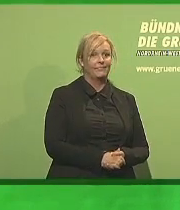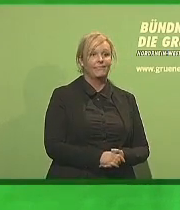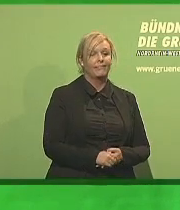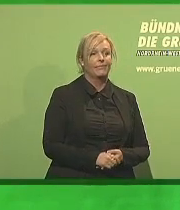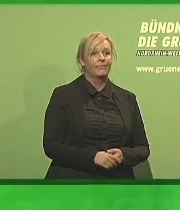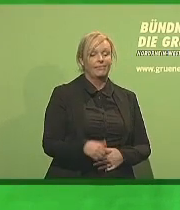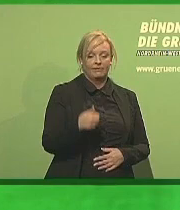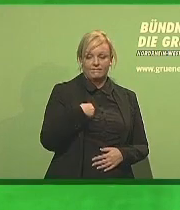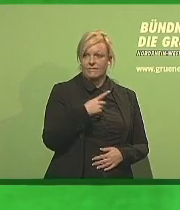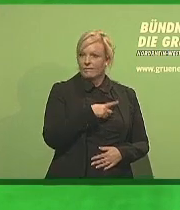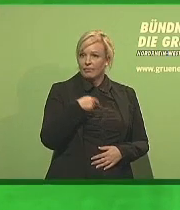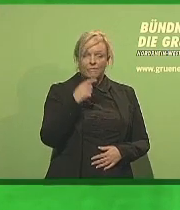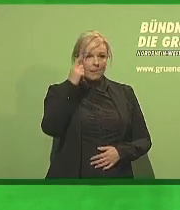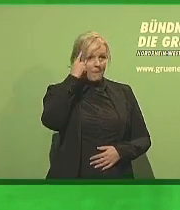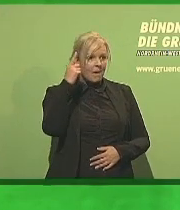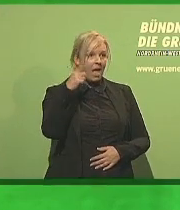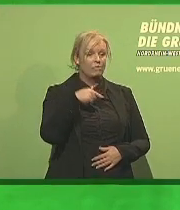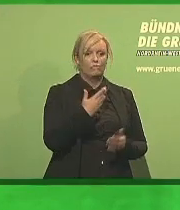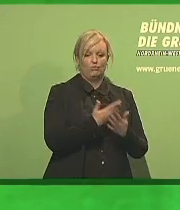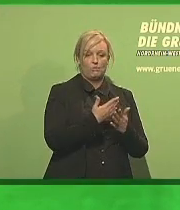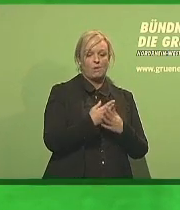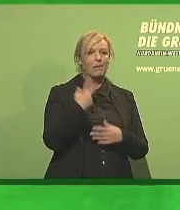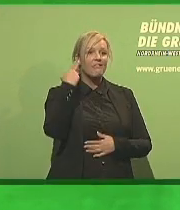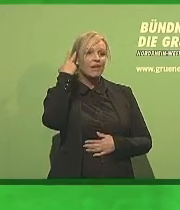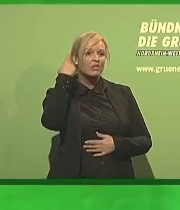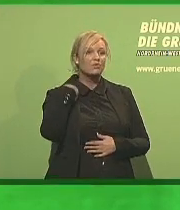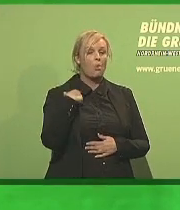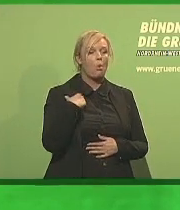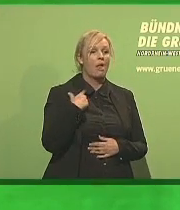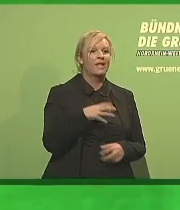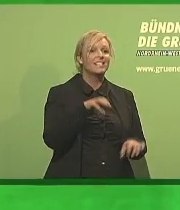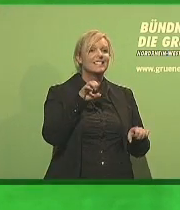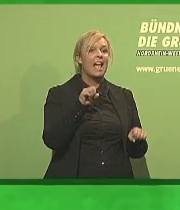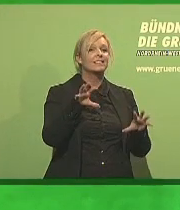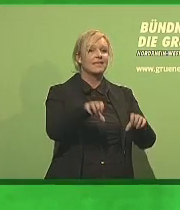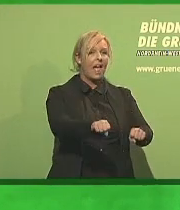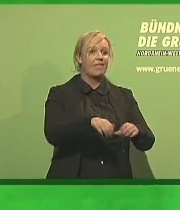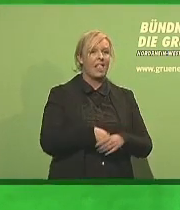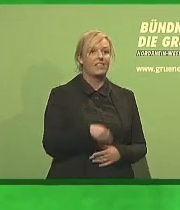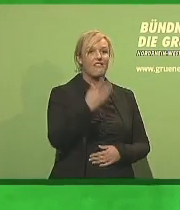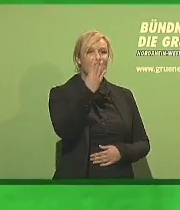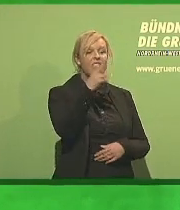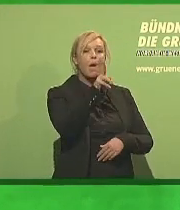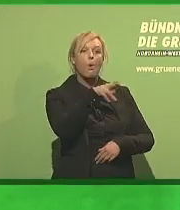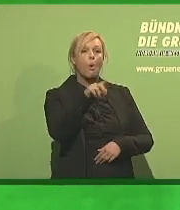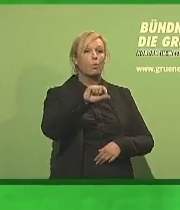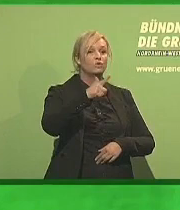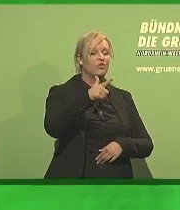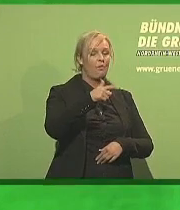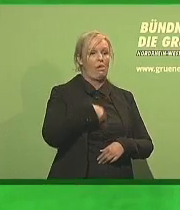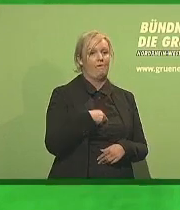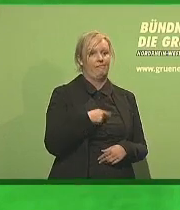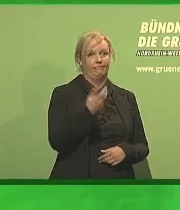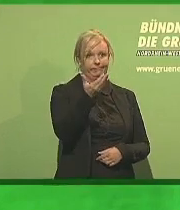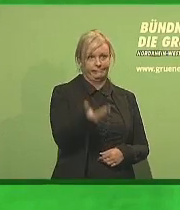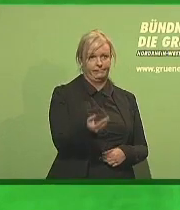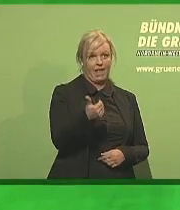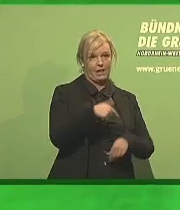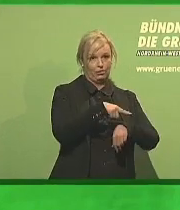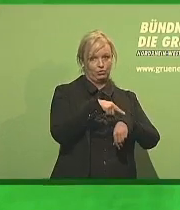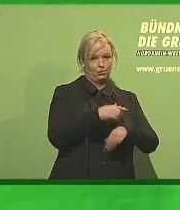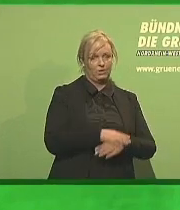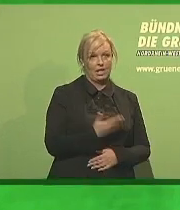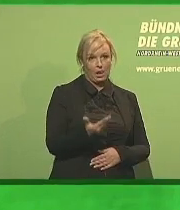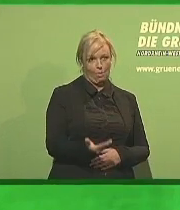unanständig finden, wenn die Friseurin in Sachsen-Anhalt 4,12 Euro die Stunde verdient. Liebe Freundinnen, liebe